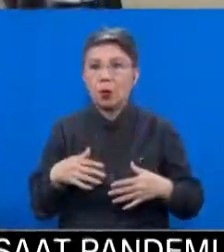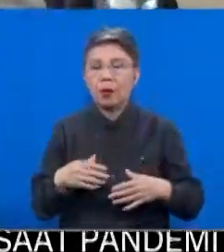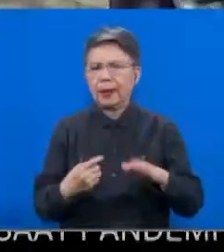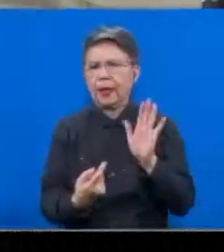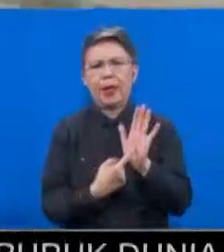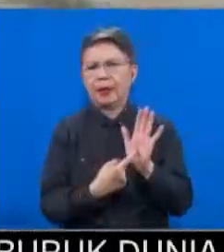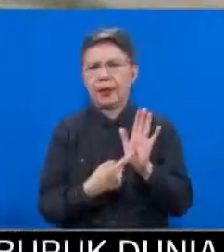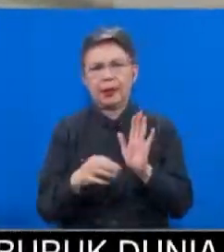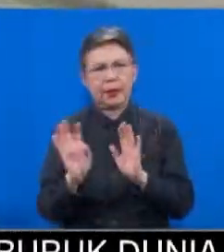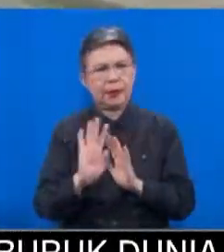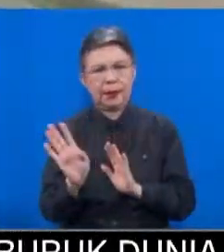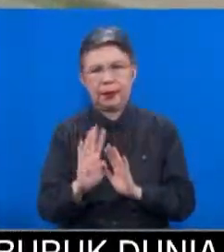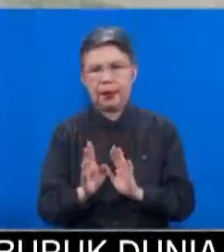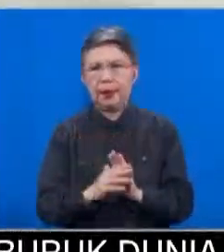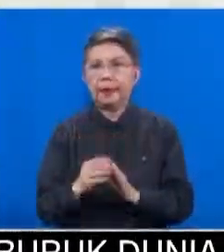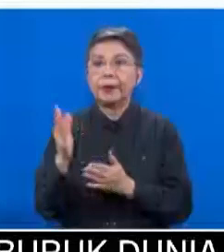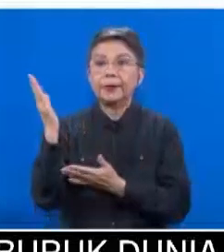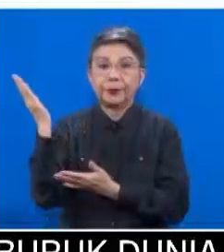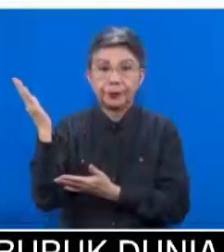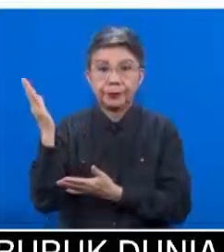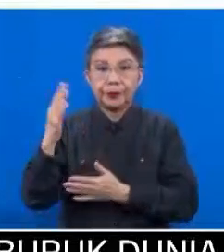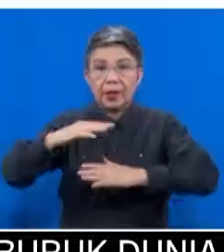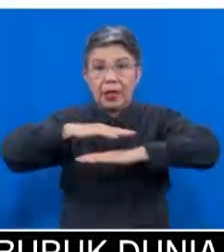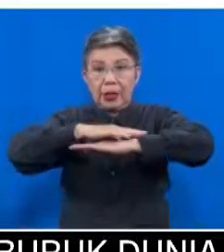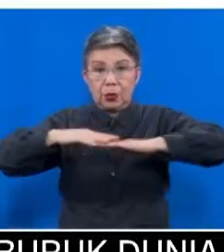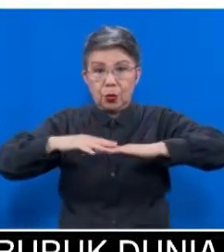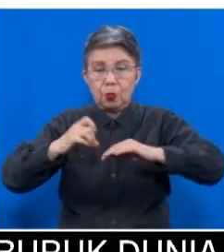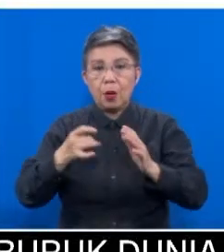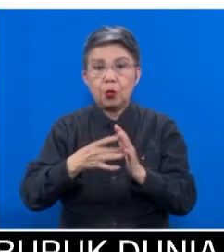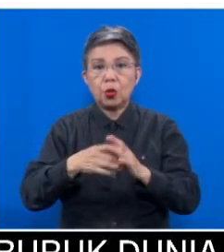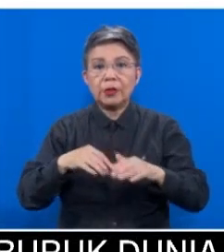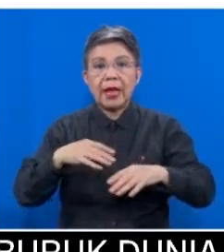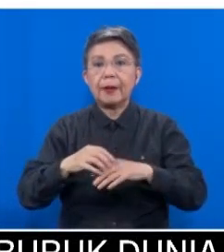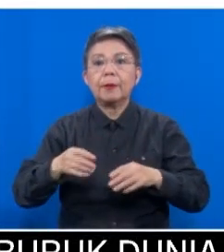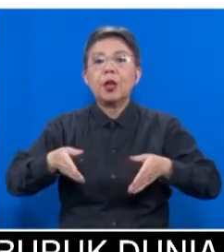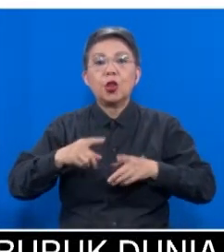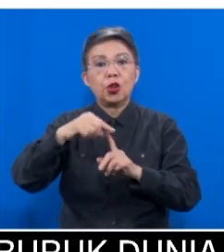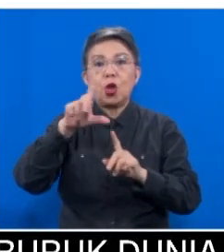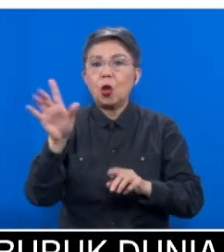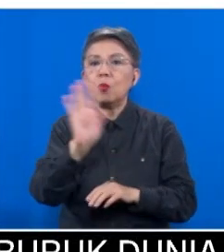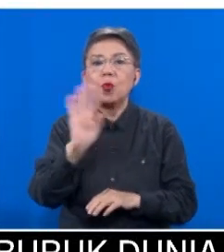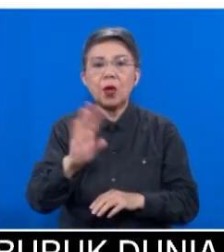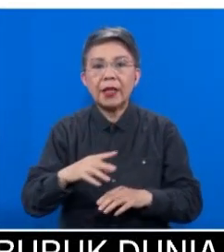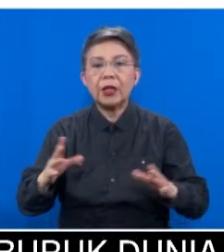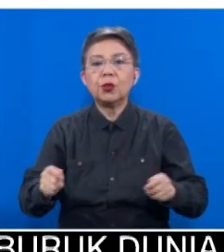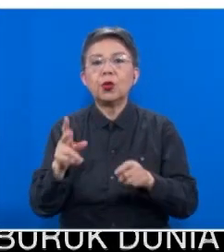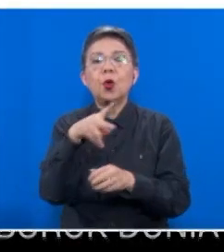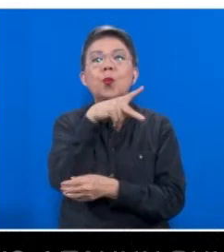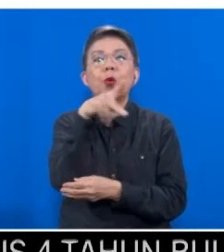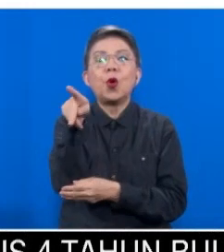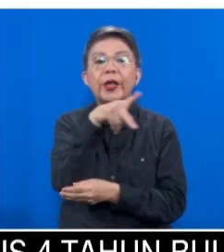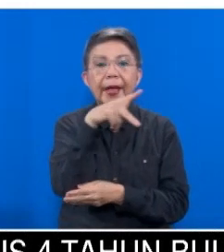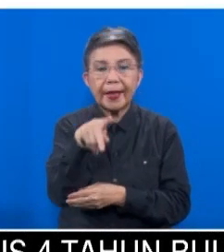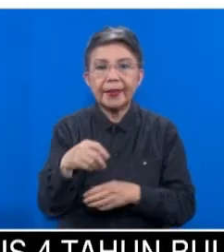Faktanya, dikutip dari cnnindonesia.com, ini bukanlah beton jalan tol becak kayu, melainkan box girder proyek kereta api